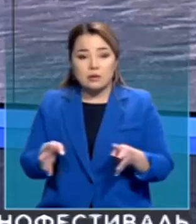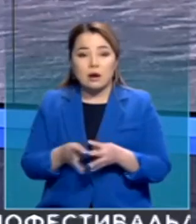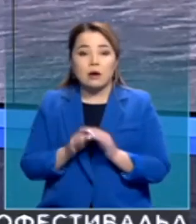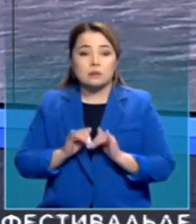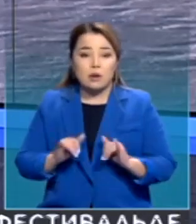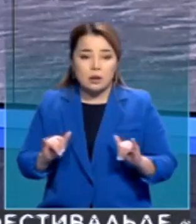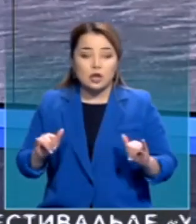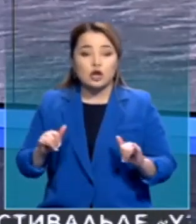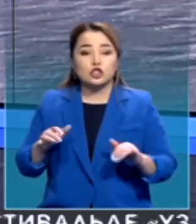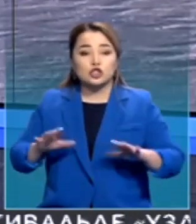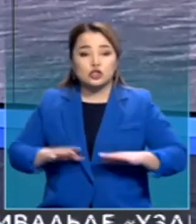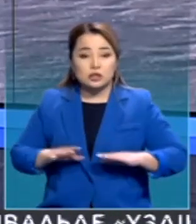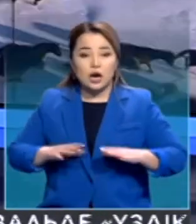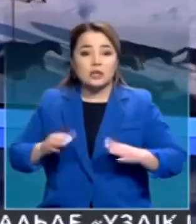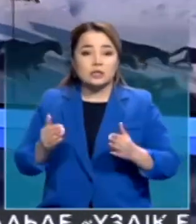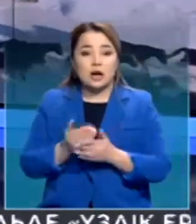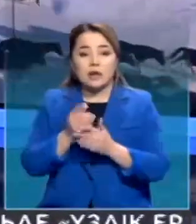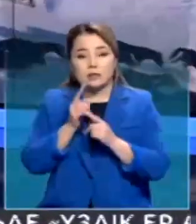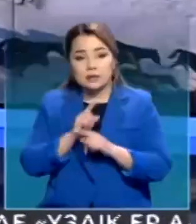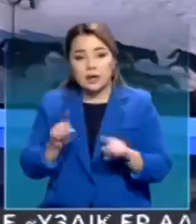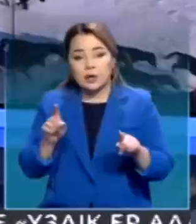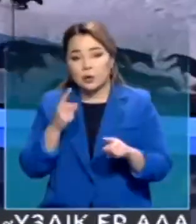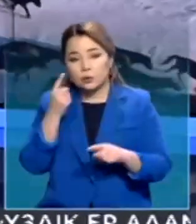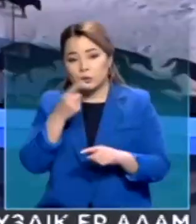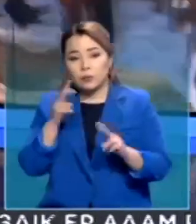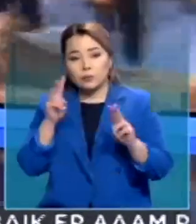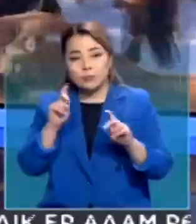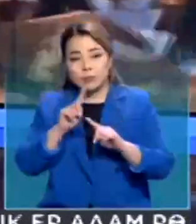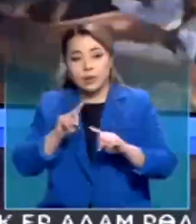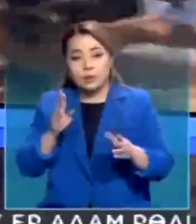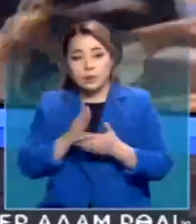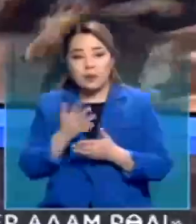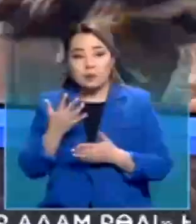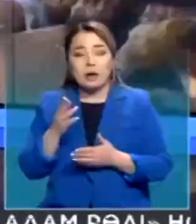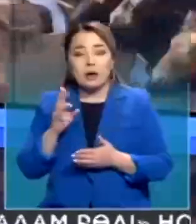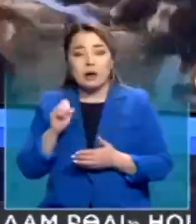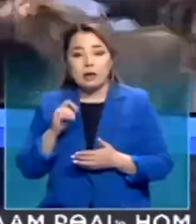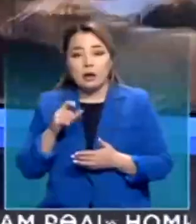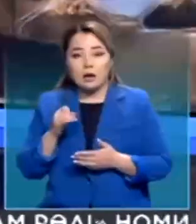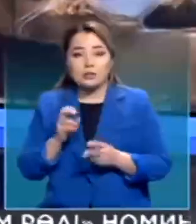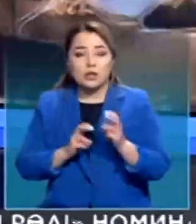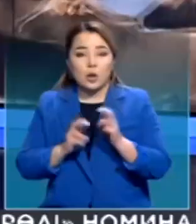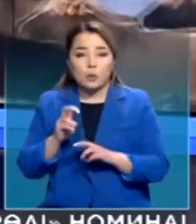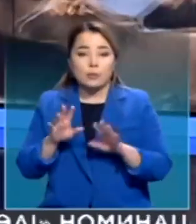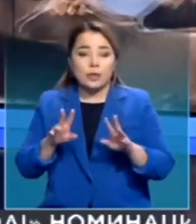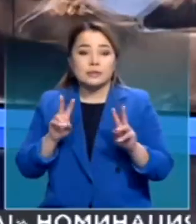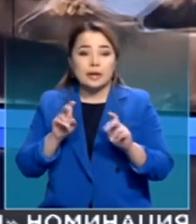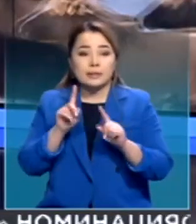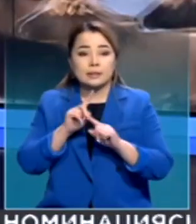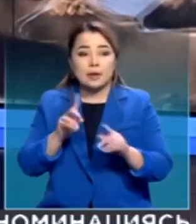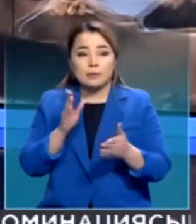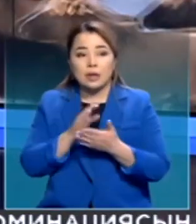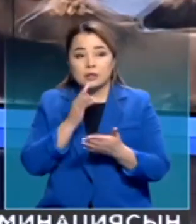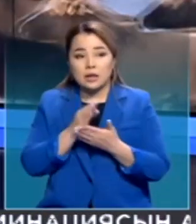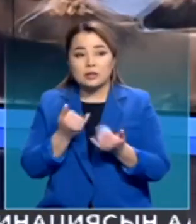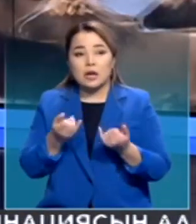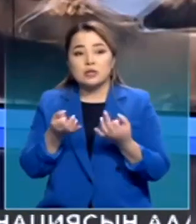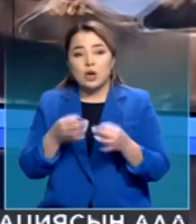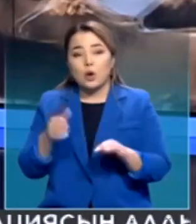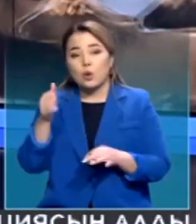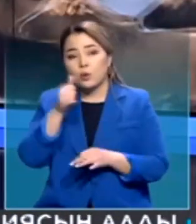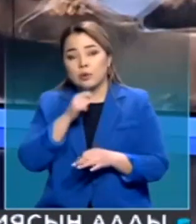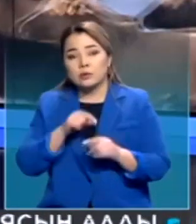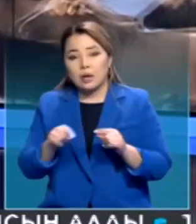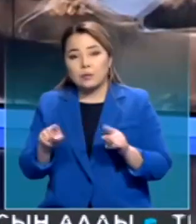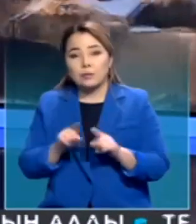нәтижесінде жылқының жаңа түрін шығарды. Ол қазақ жылқысының Бесқарағай зауыттық типі деп аталады. Бұл тәуелсіздік